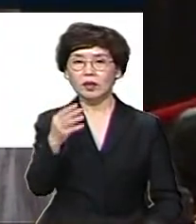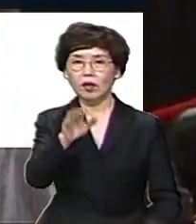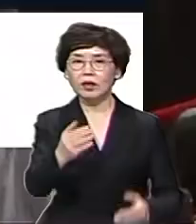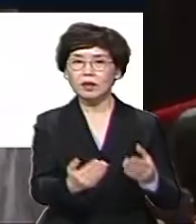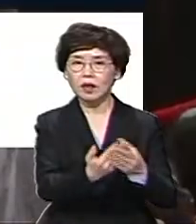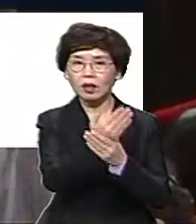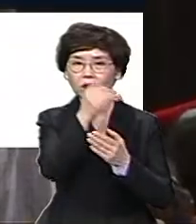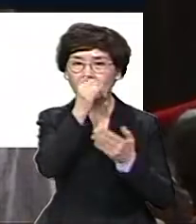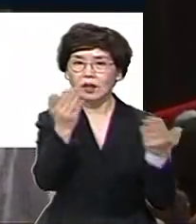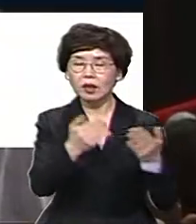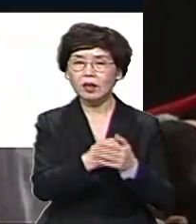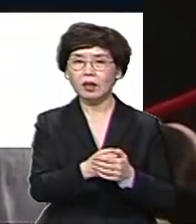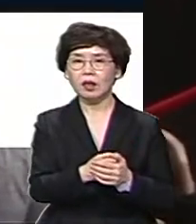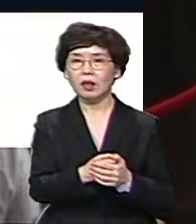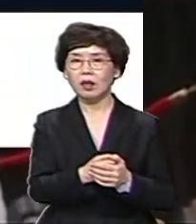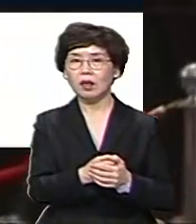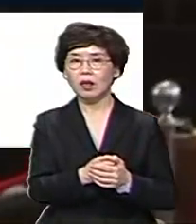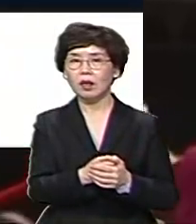그리고